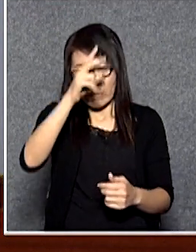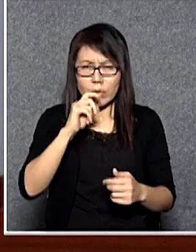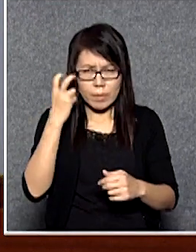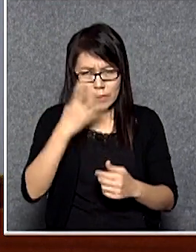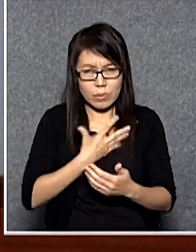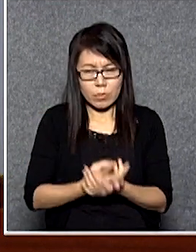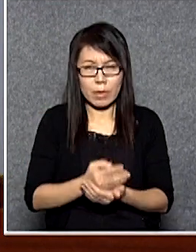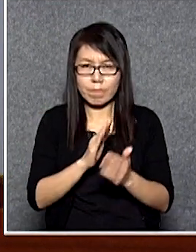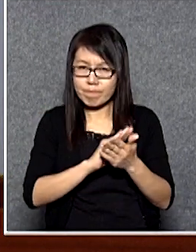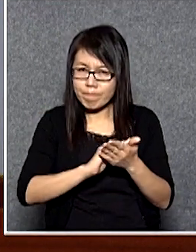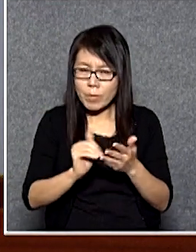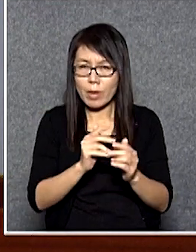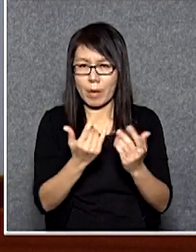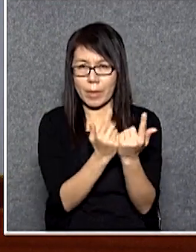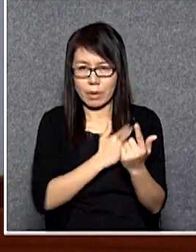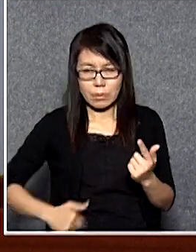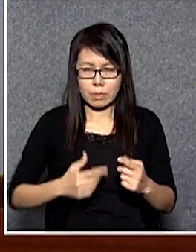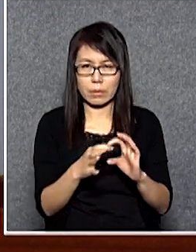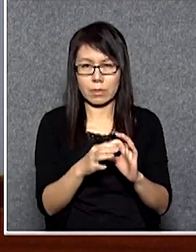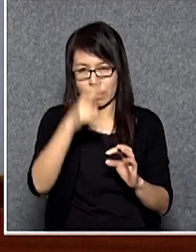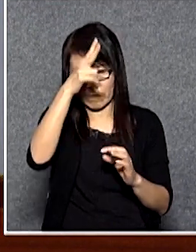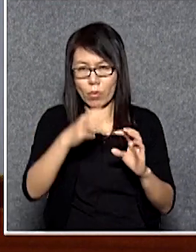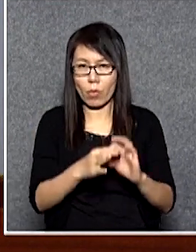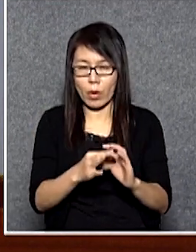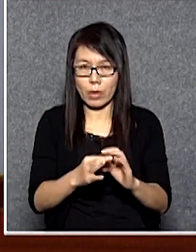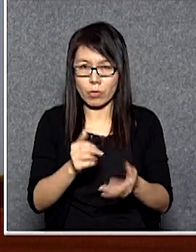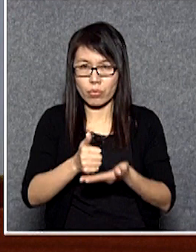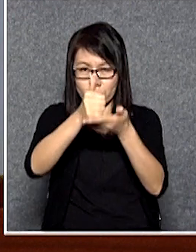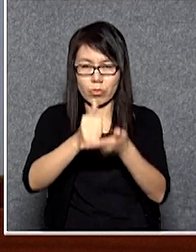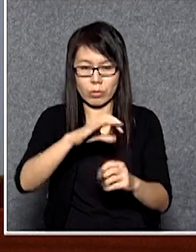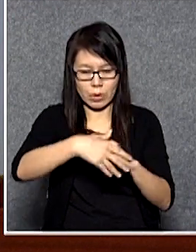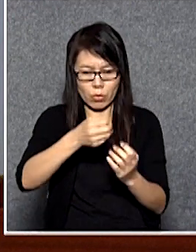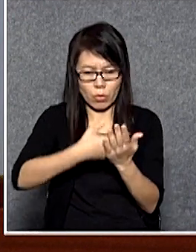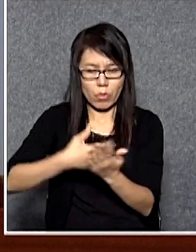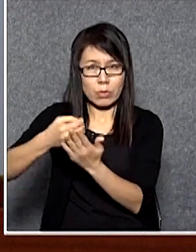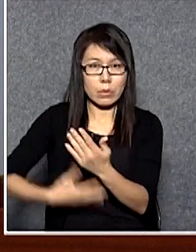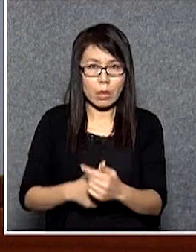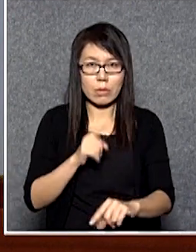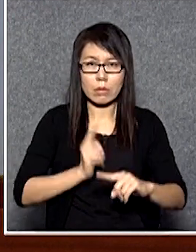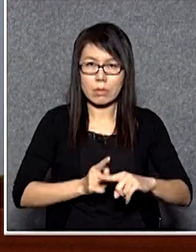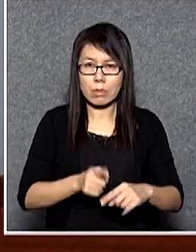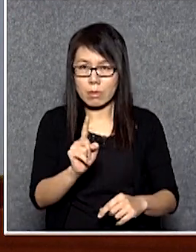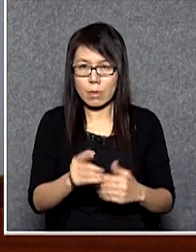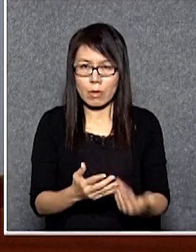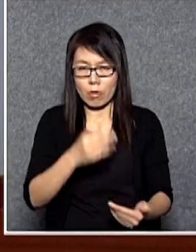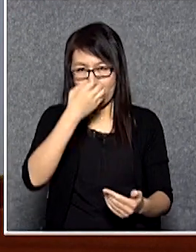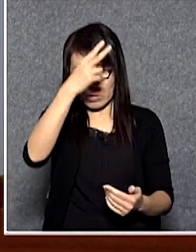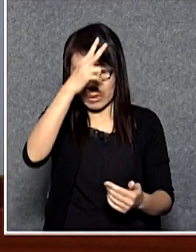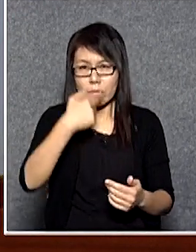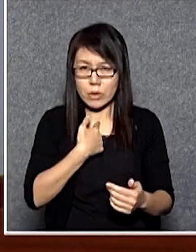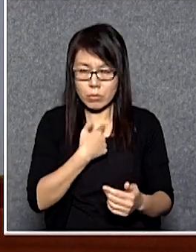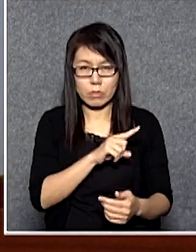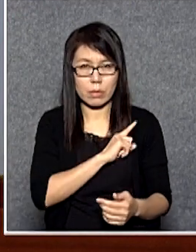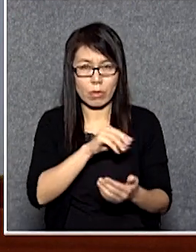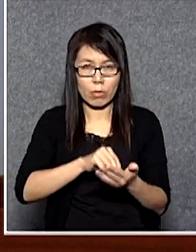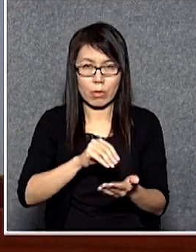理順同北京政府嘅關係，尊重翻一國兩制嘅原意，由特區政府掌握翻自